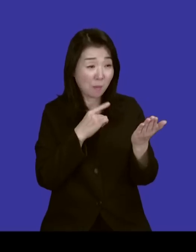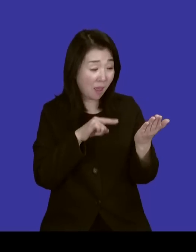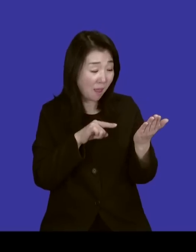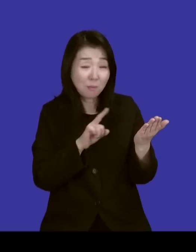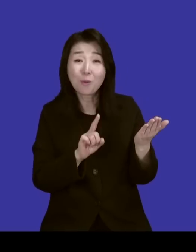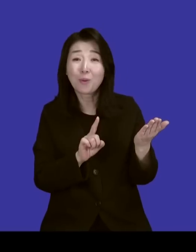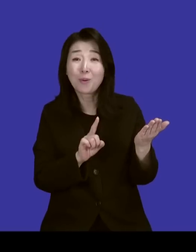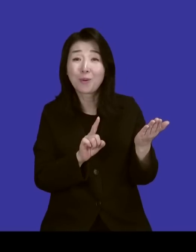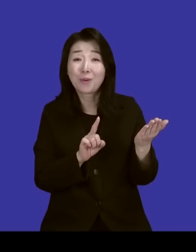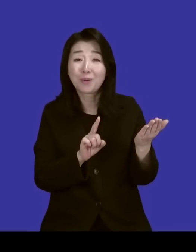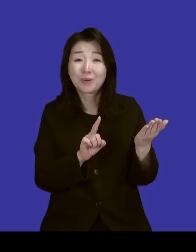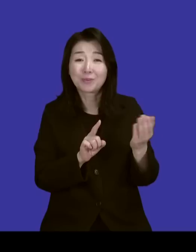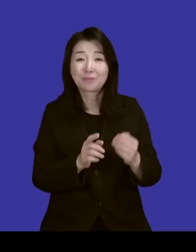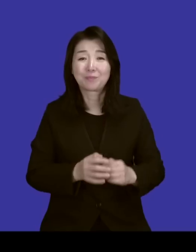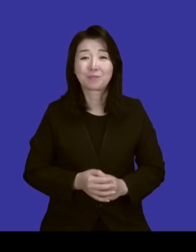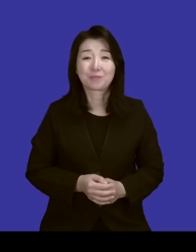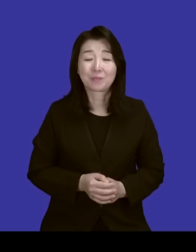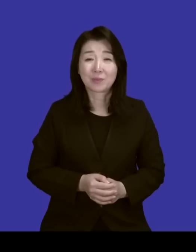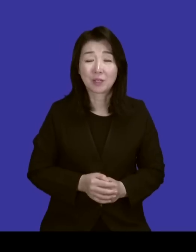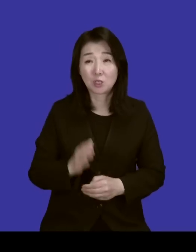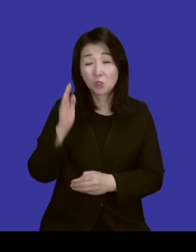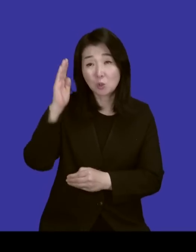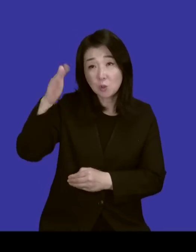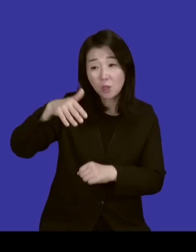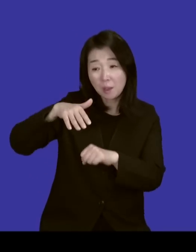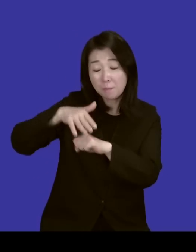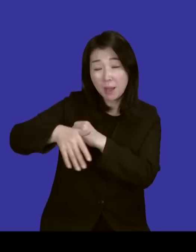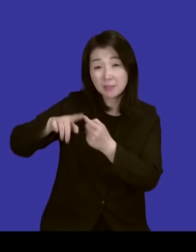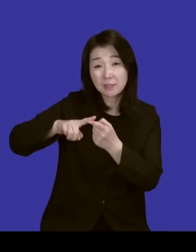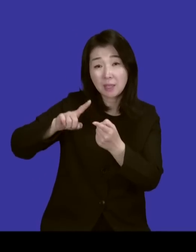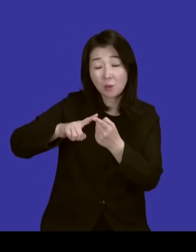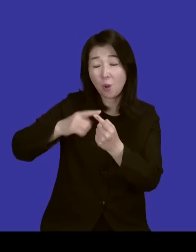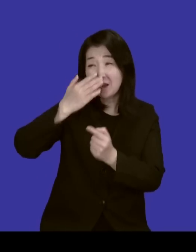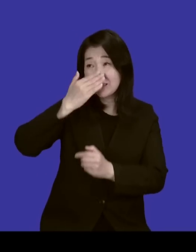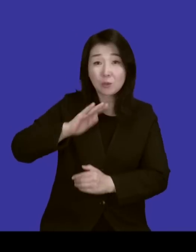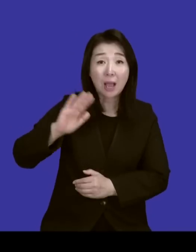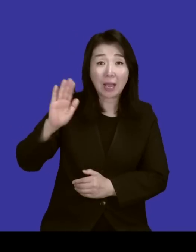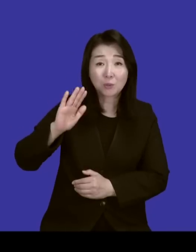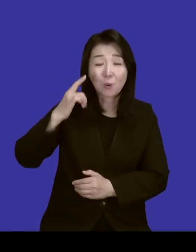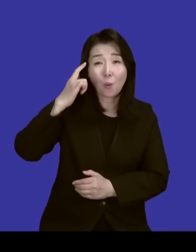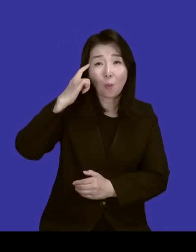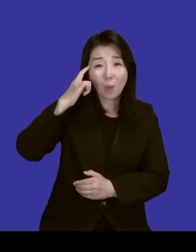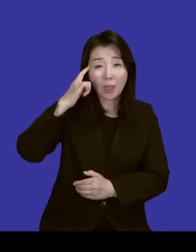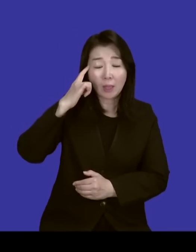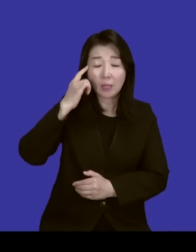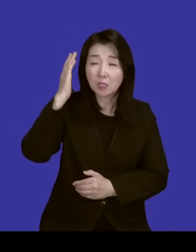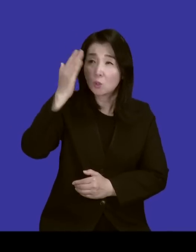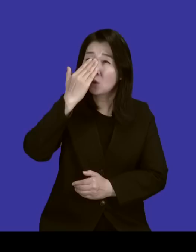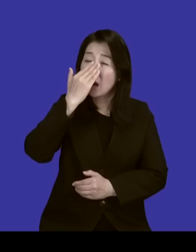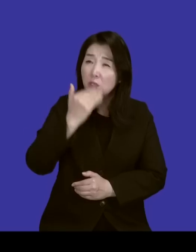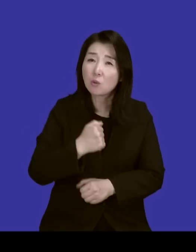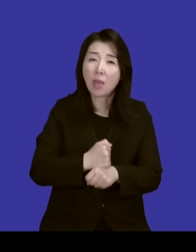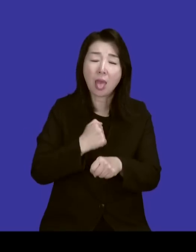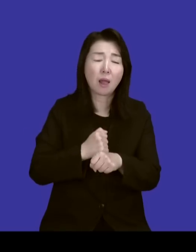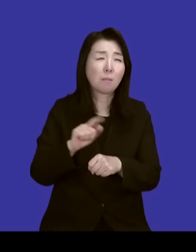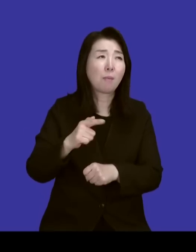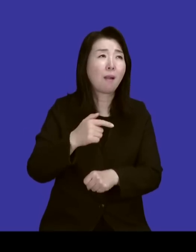맞습니다. 근데 그건 그 설교의 방식이 지루해서가 아니라 예. 설교자가 지루하면 뭘 해도 지루해요.